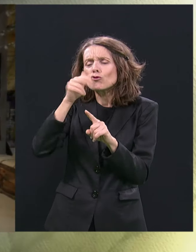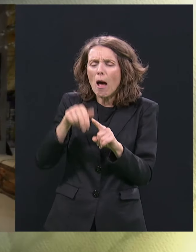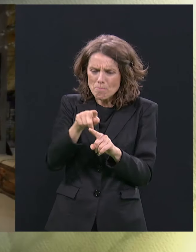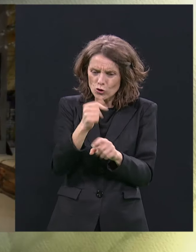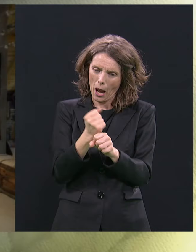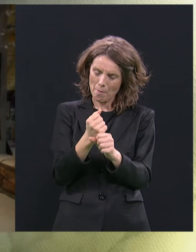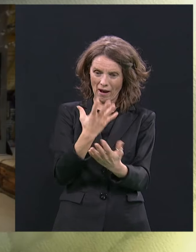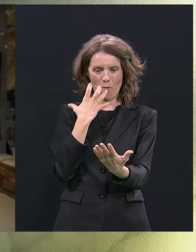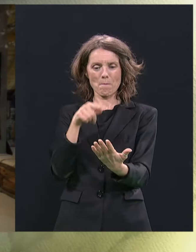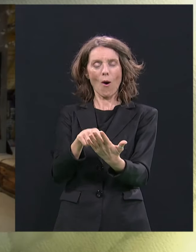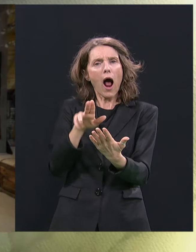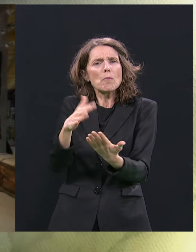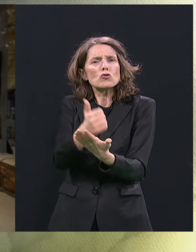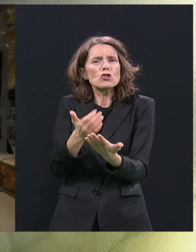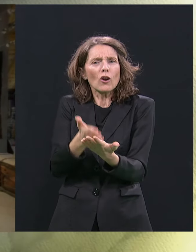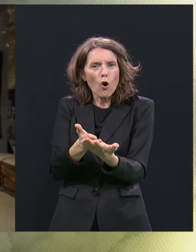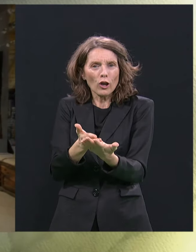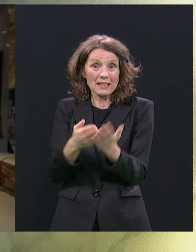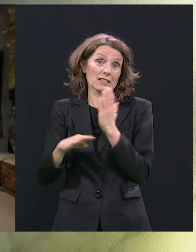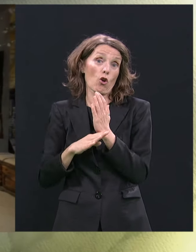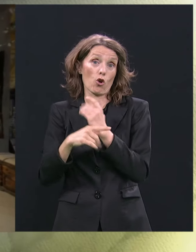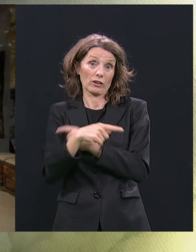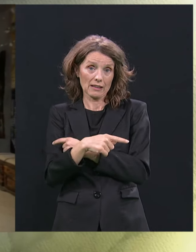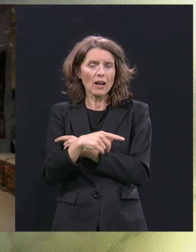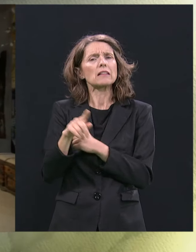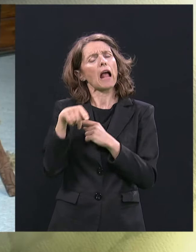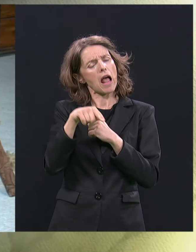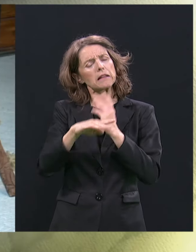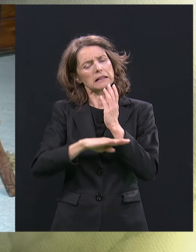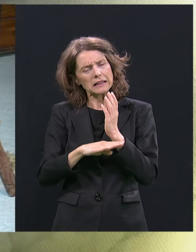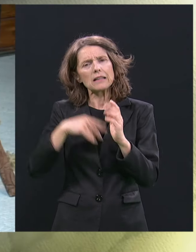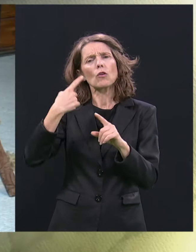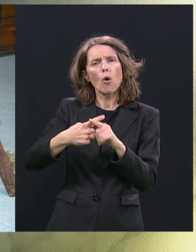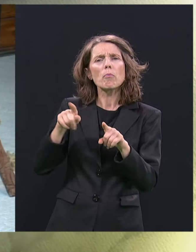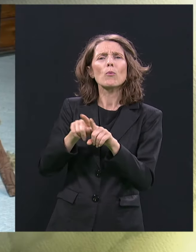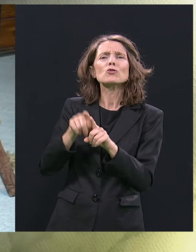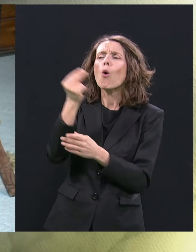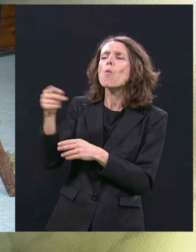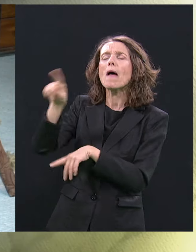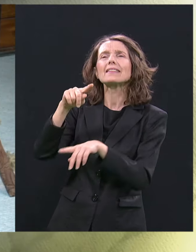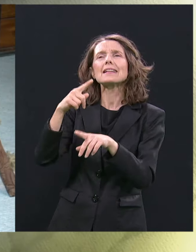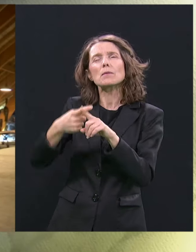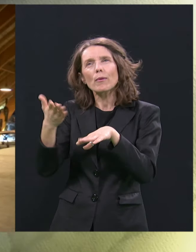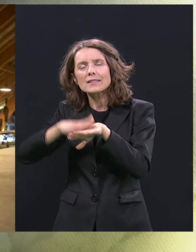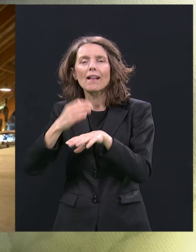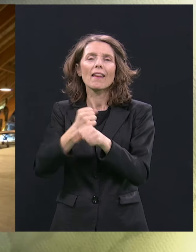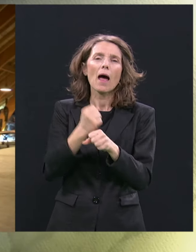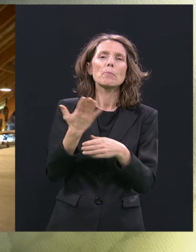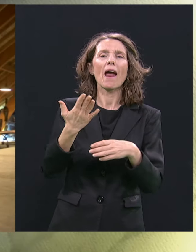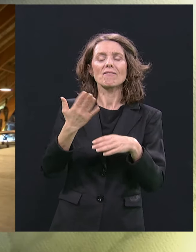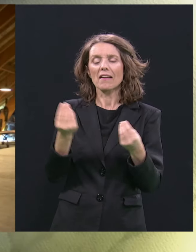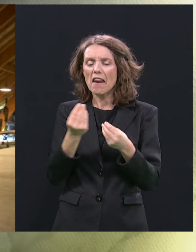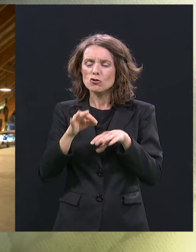predmeta. I ne samo od drveta, nego su one potpunili tu ponudu i predmetima od kože, od metala. Tako da tu